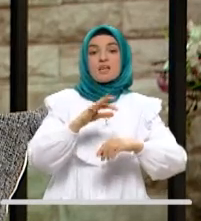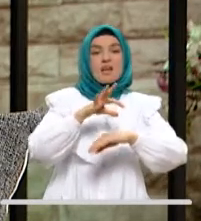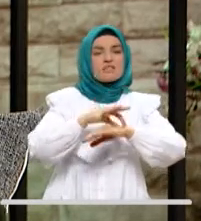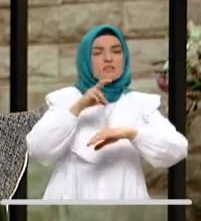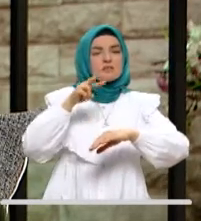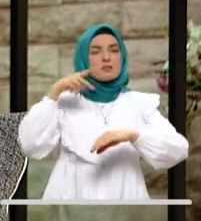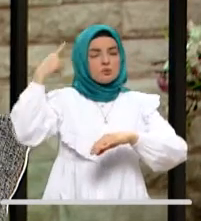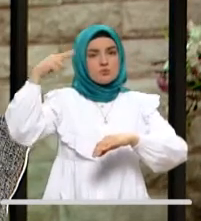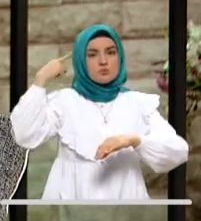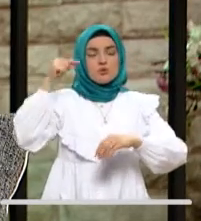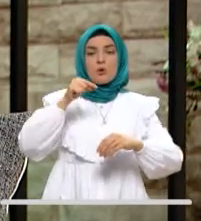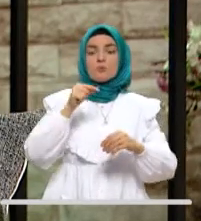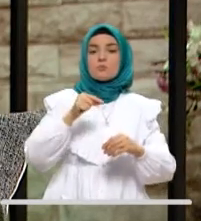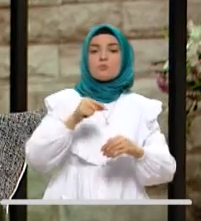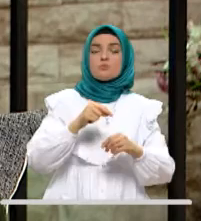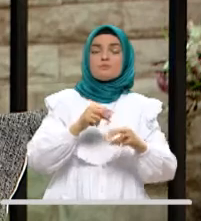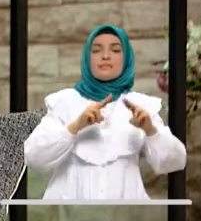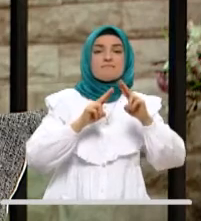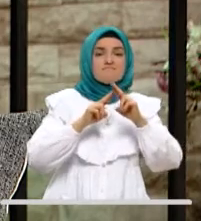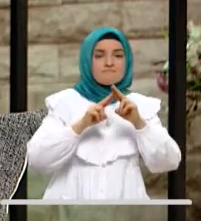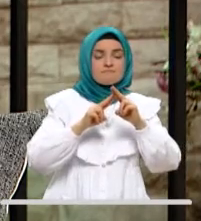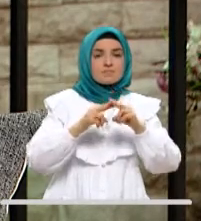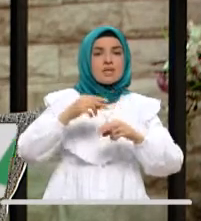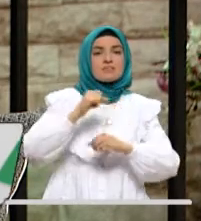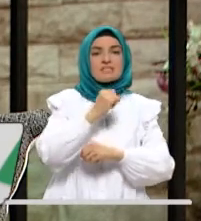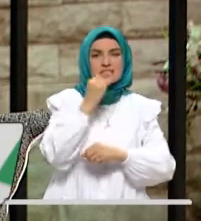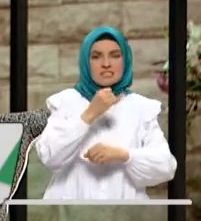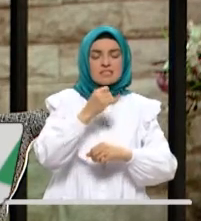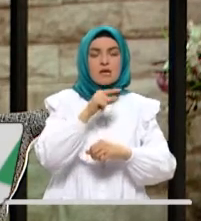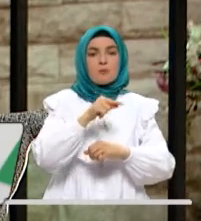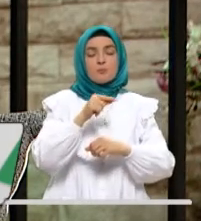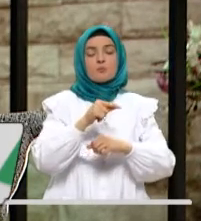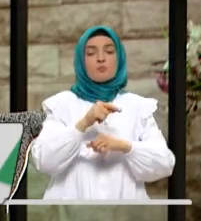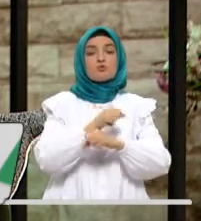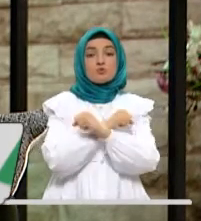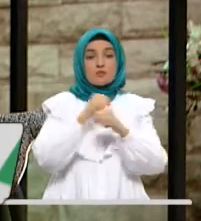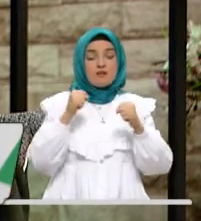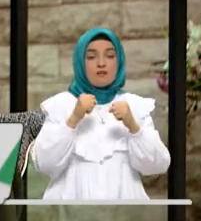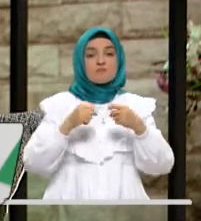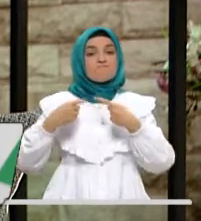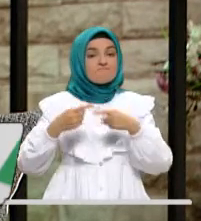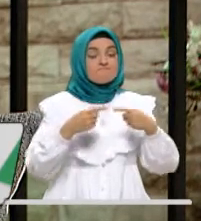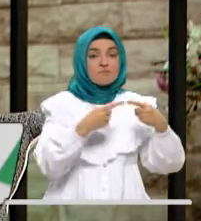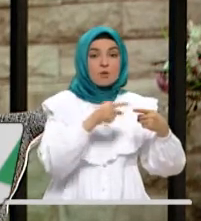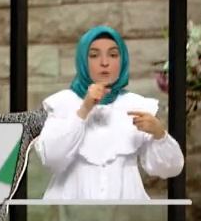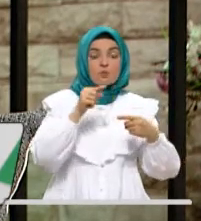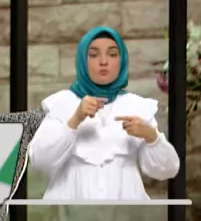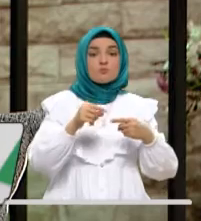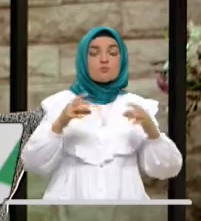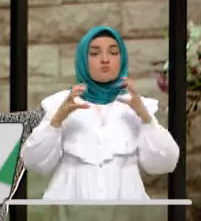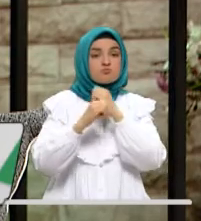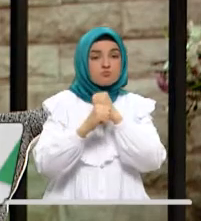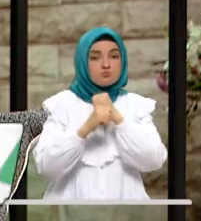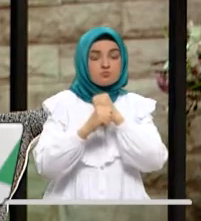Bu kimyasal kirliliklerin tek başına kimyasal olarak zararları ayrı, bir de bunların uçuşan gazların birleşip